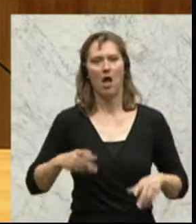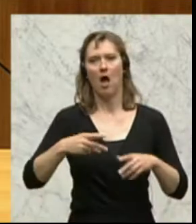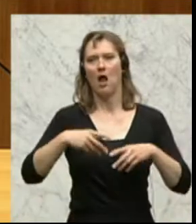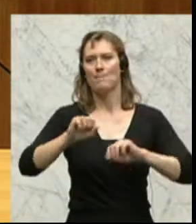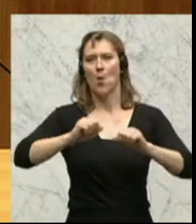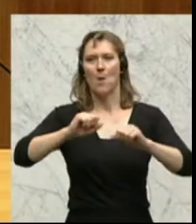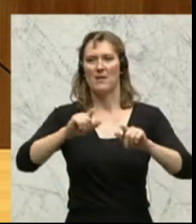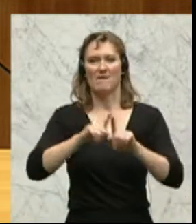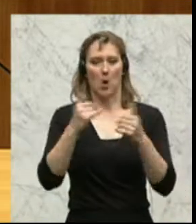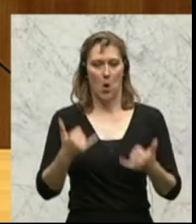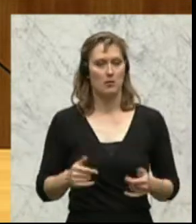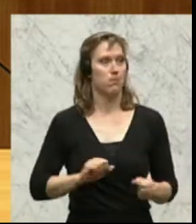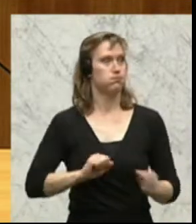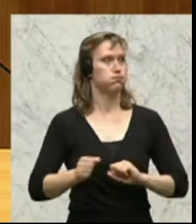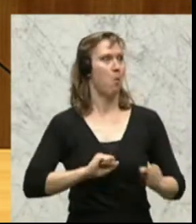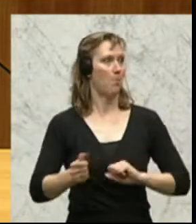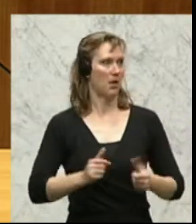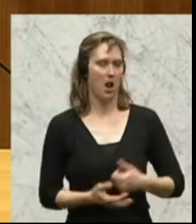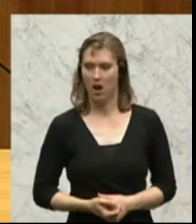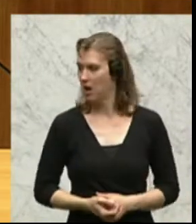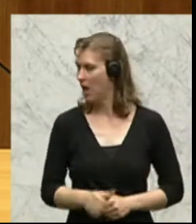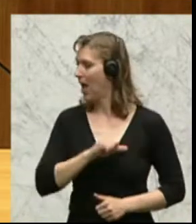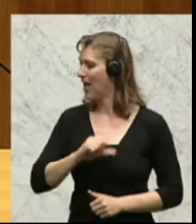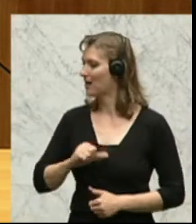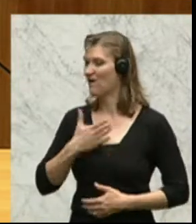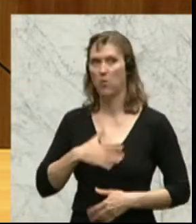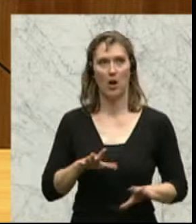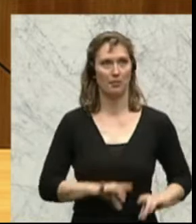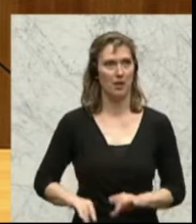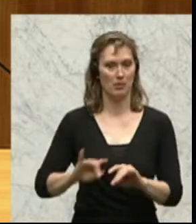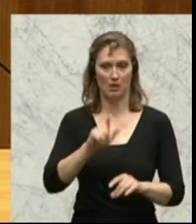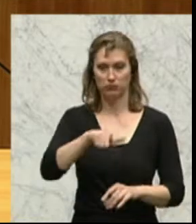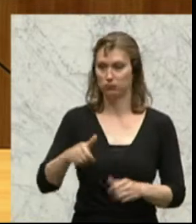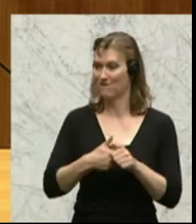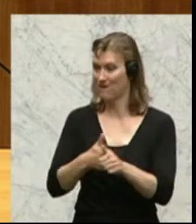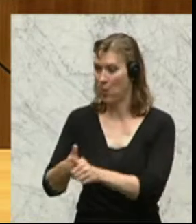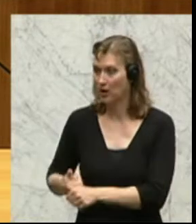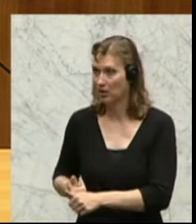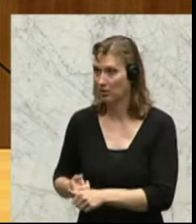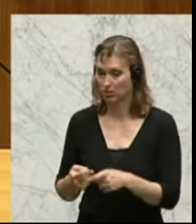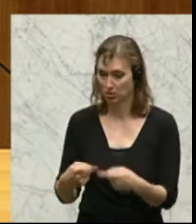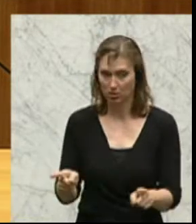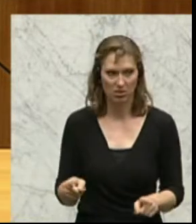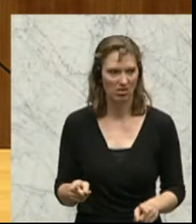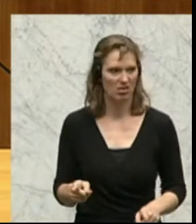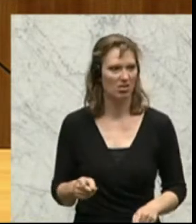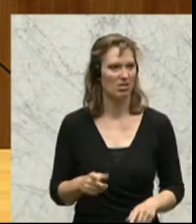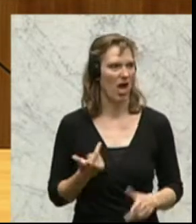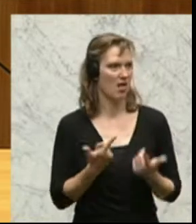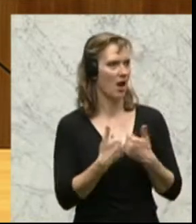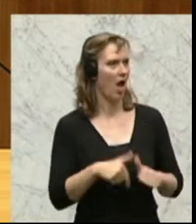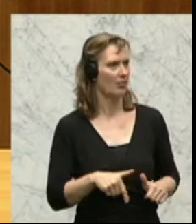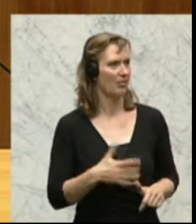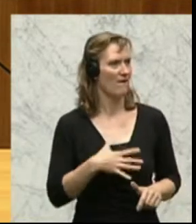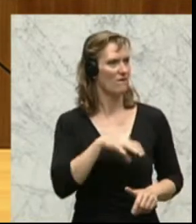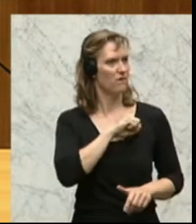nie. Die eigenen Wohltäter zu verfolgen, hat noch nie einer Nation, einem Land